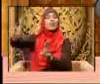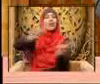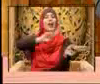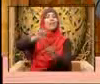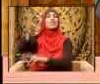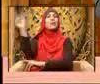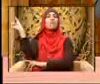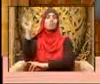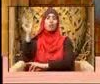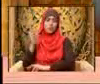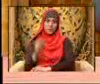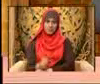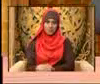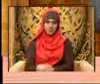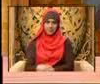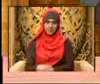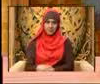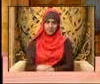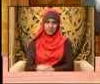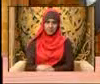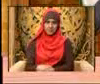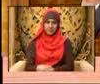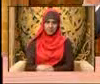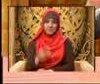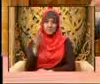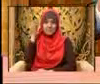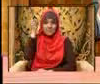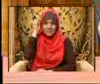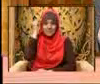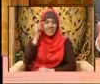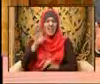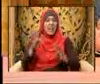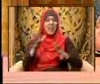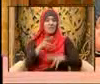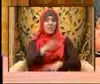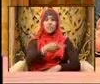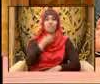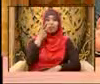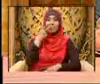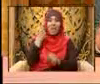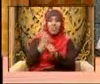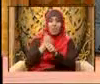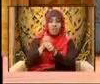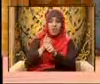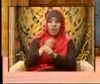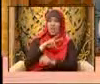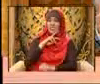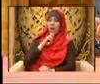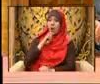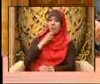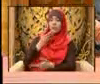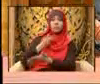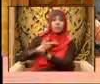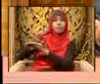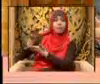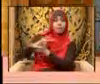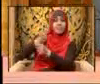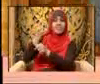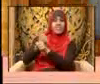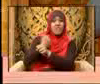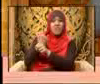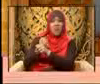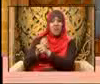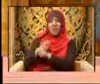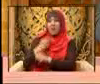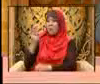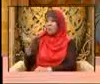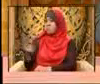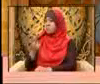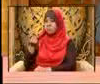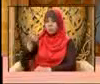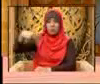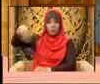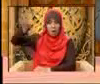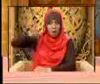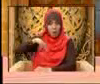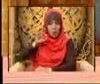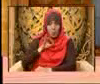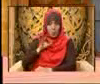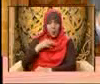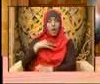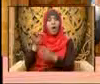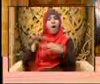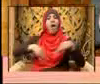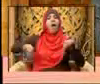أنا ندينك فلوس وإذا كان وخرت رأينا خذ لك الأرض متاعك هذيك الرهنية اللي عندي. فيضعف هك الإنسان وما هوش قادر باش يرجع هك